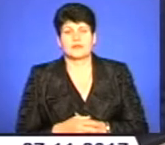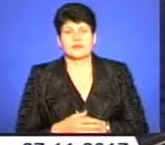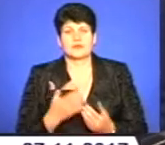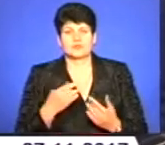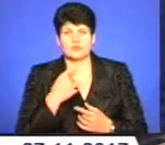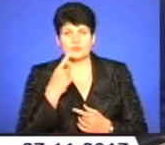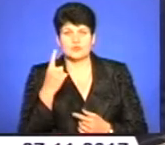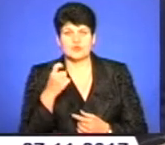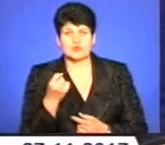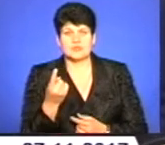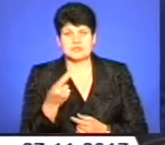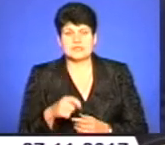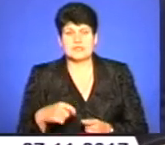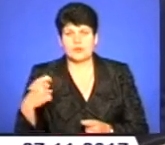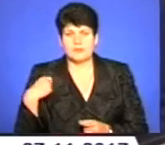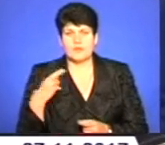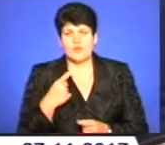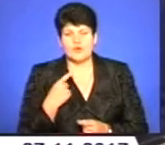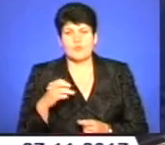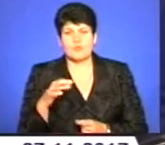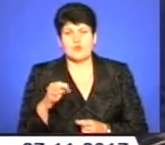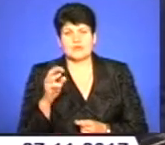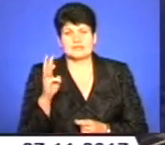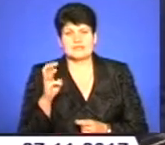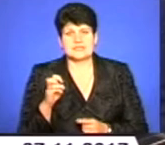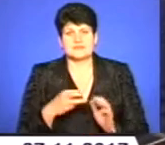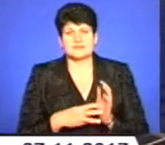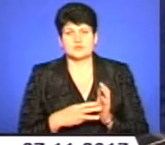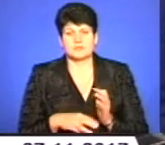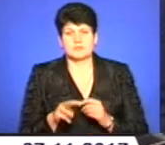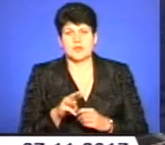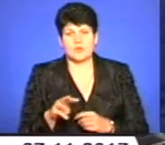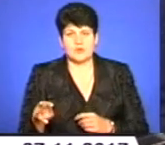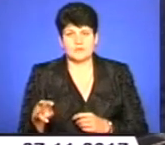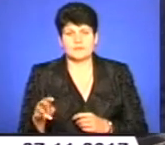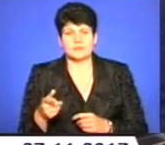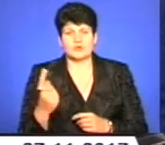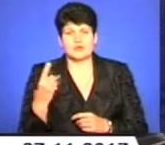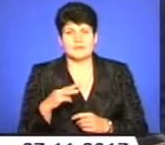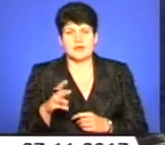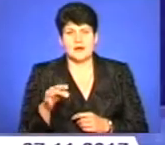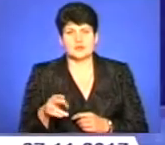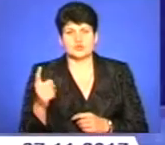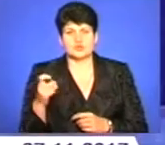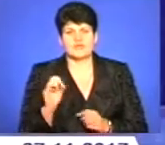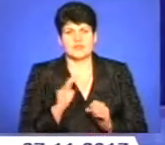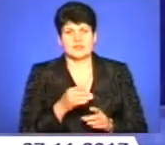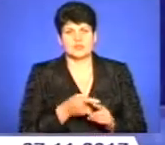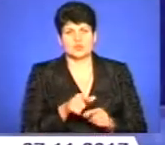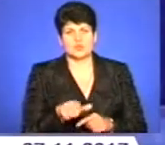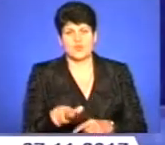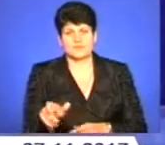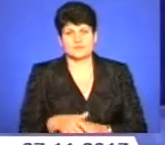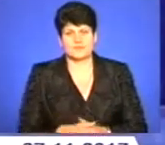111 кілометрів, то ми говоримо про 300 і 700 мільйонів. 1,1 мільярд ми віддали за цю дорогу.